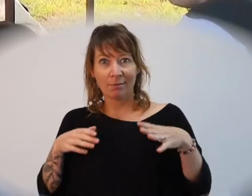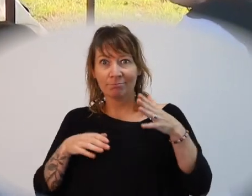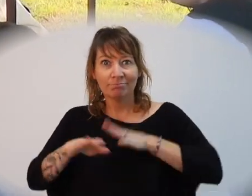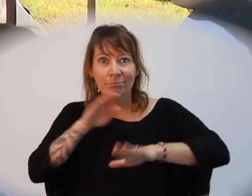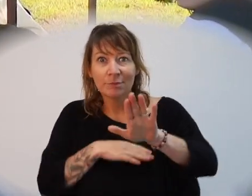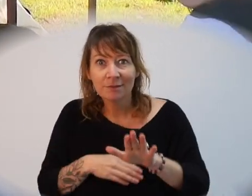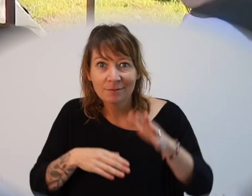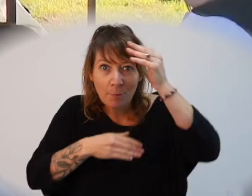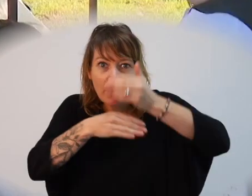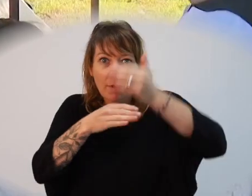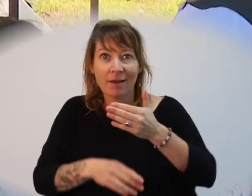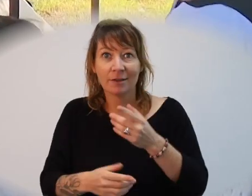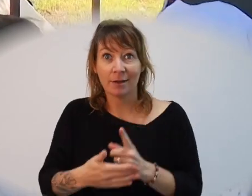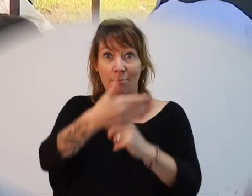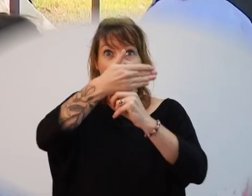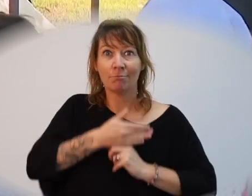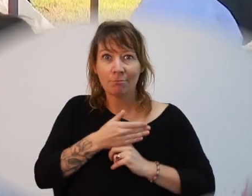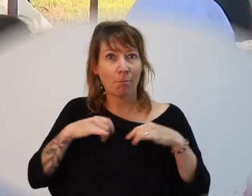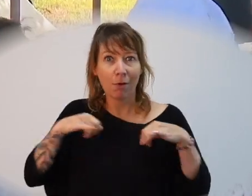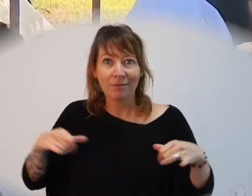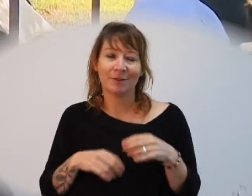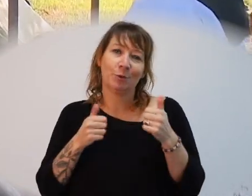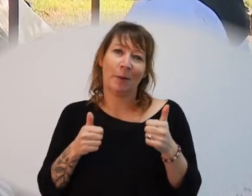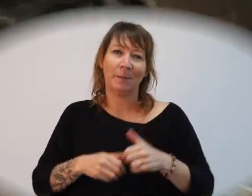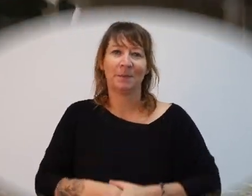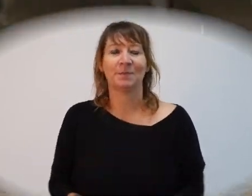et qui rentrent à fond dans le personnage et c'est top.